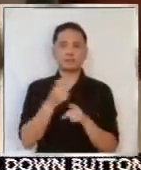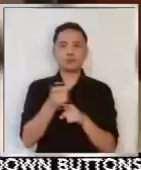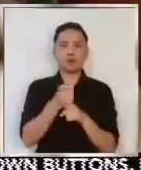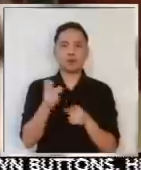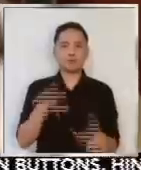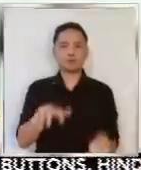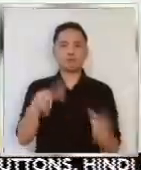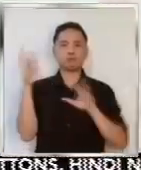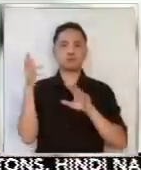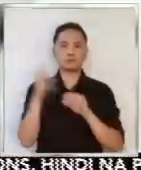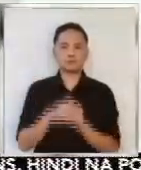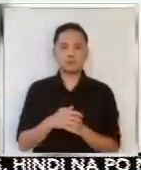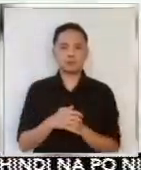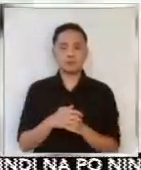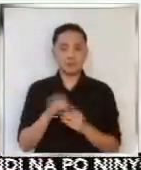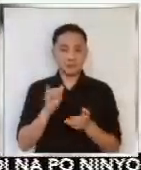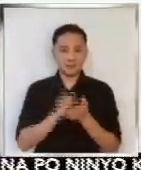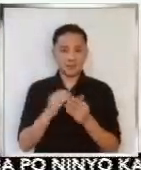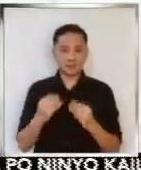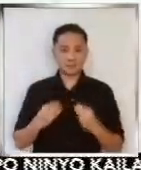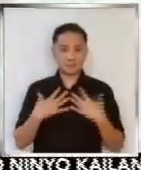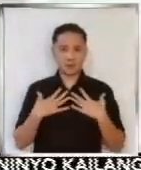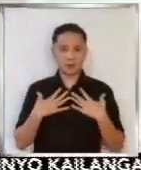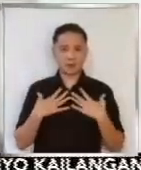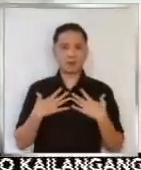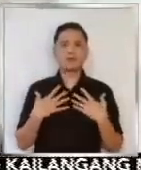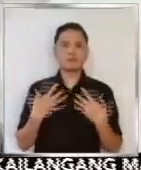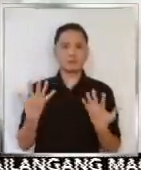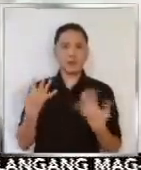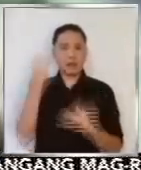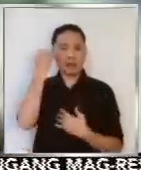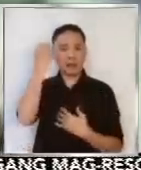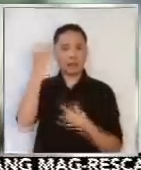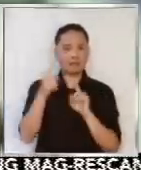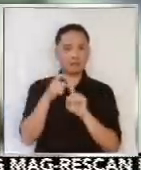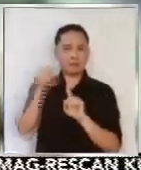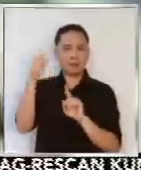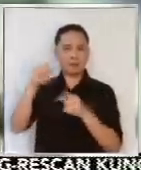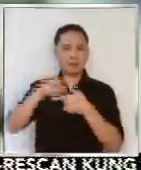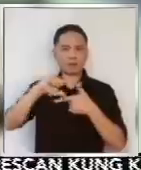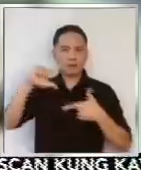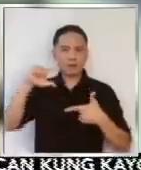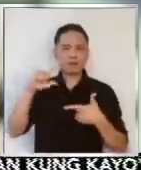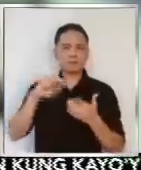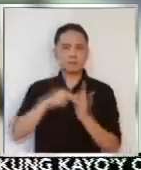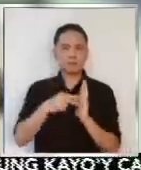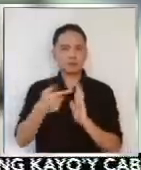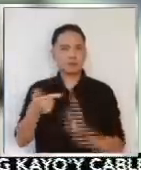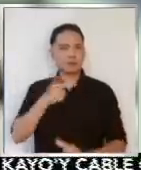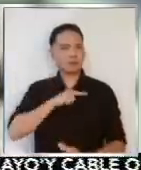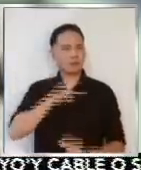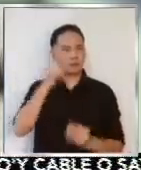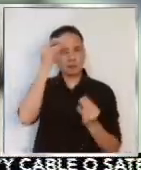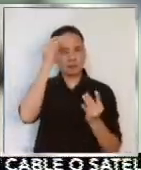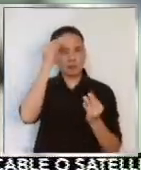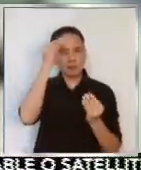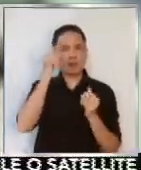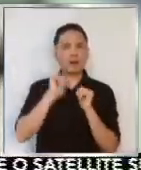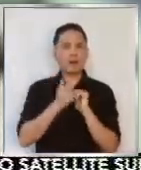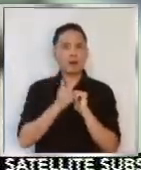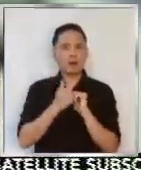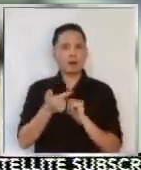ibang vlogger, kaya naisipan din nilang gumawa ng mga gimmick. Humingi naman na po kami ng tulong. Pauman